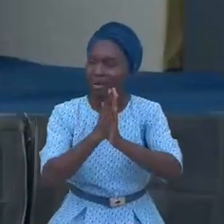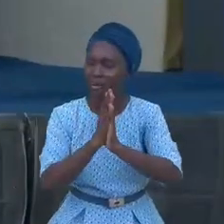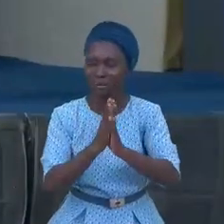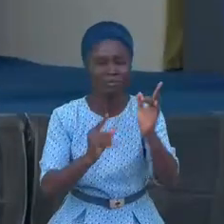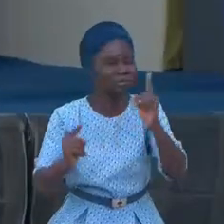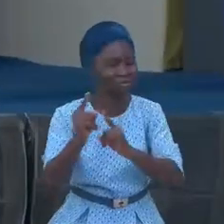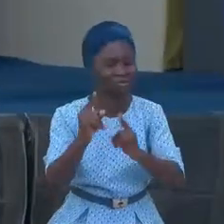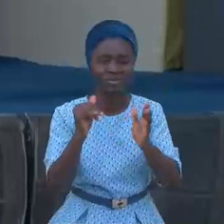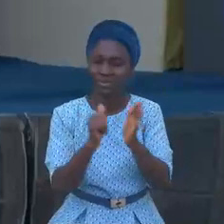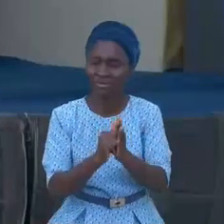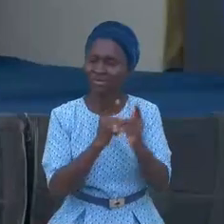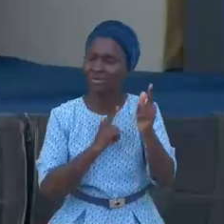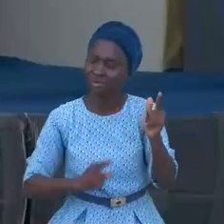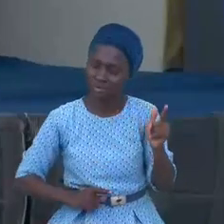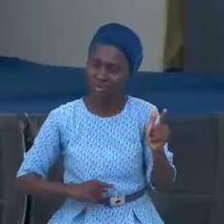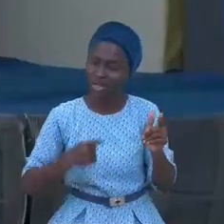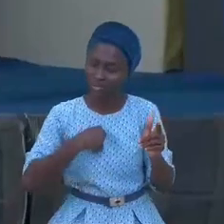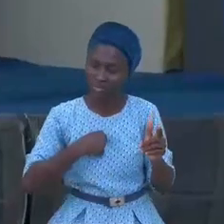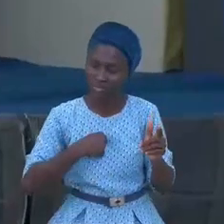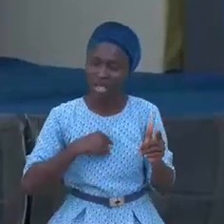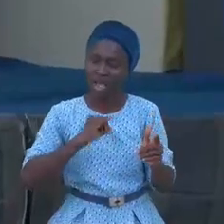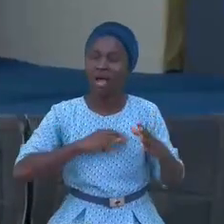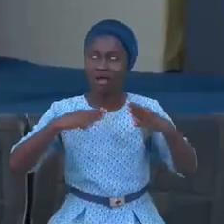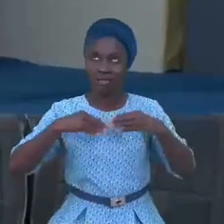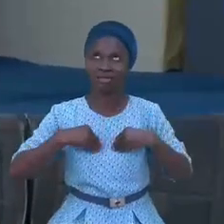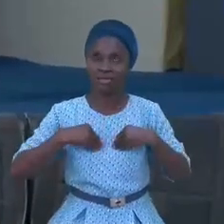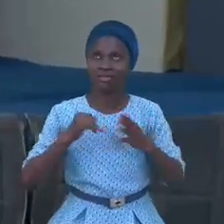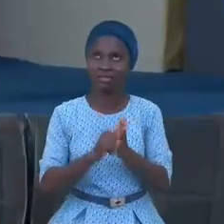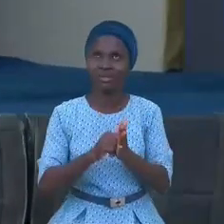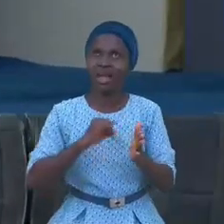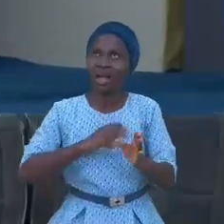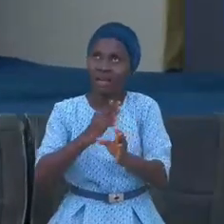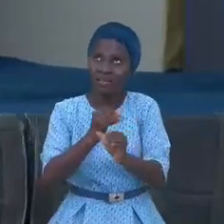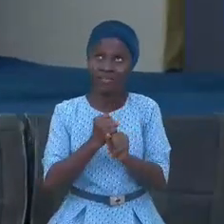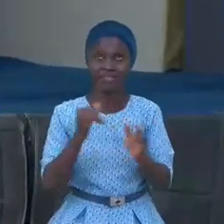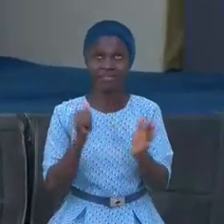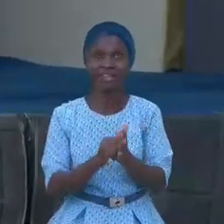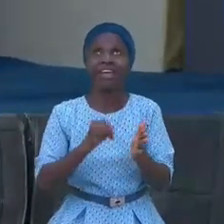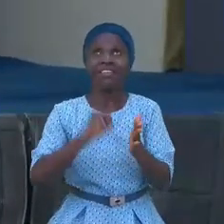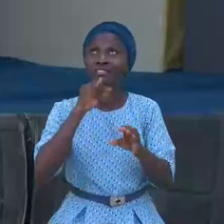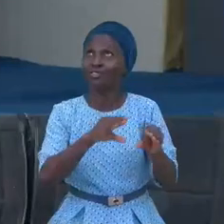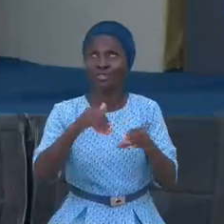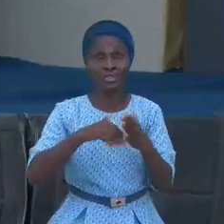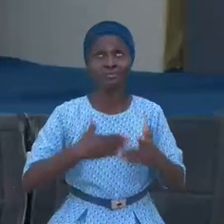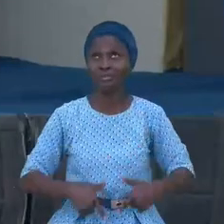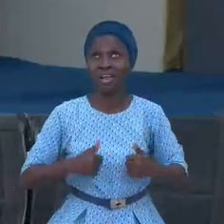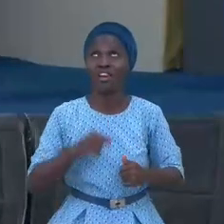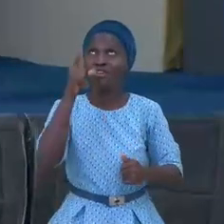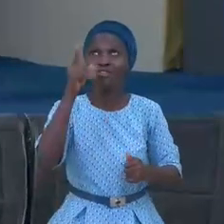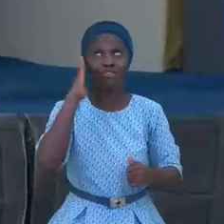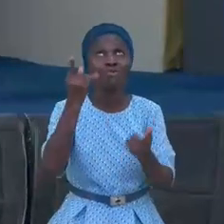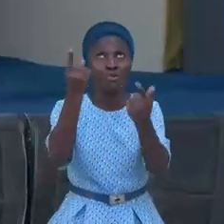Seigneur dans la prière. Dis, Seigneur, je suis là. J'accepte cela. Je reçois cela. C'est fait. Tu es venu dans ma